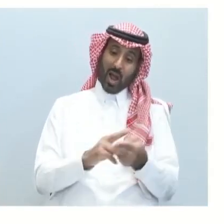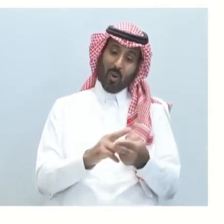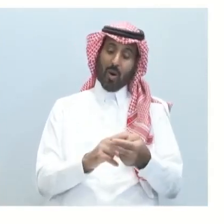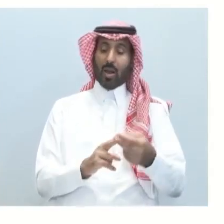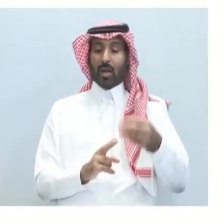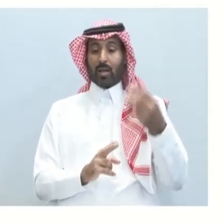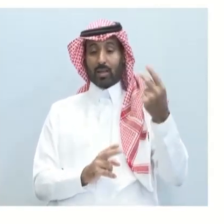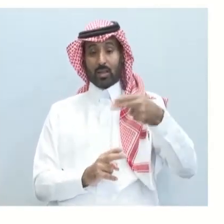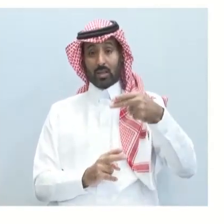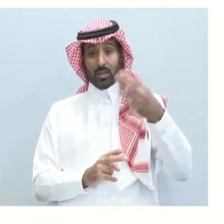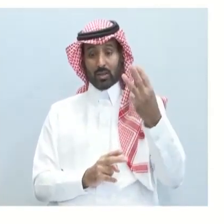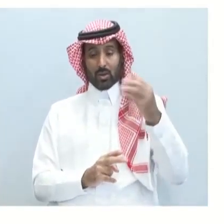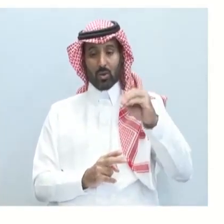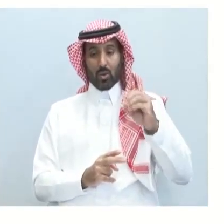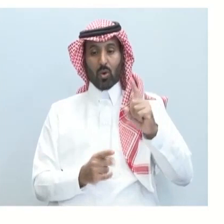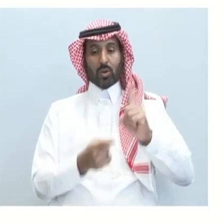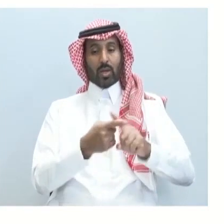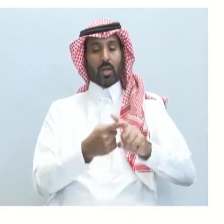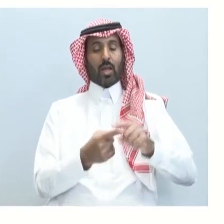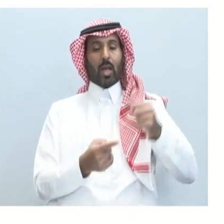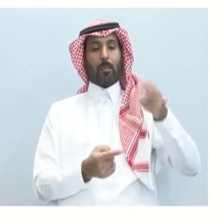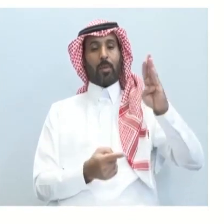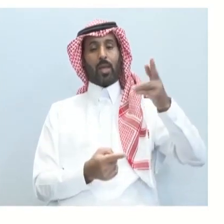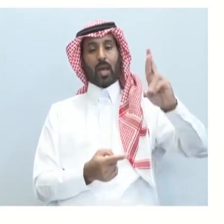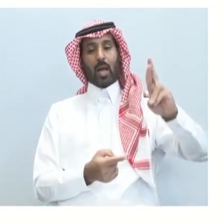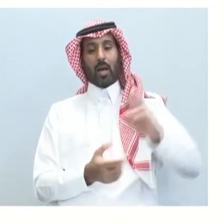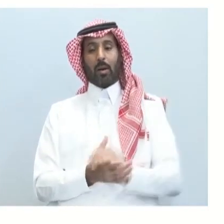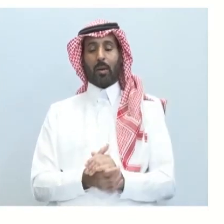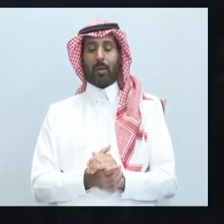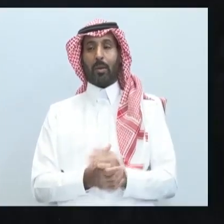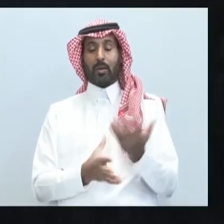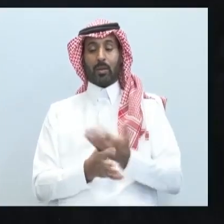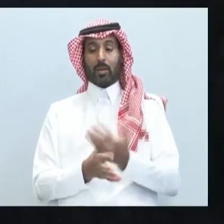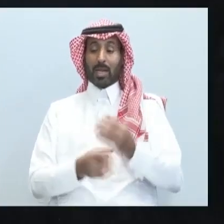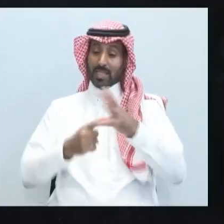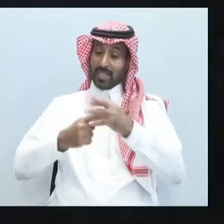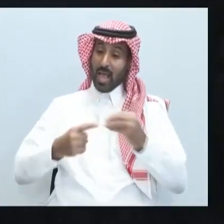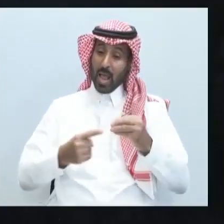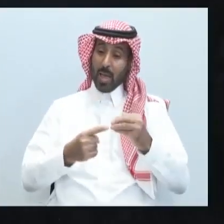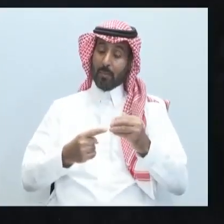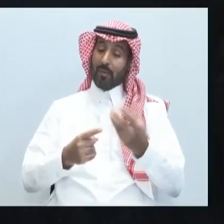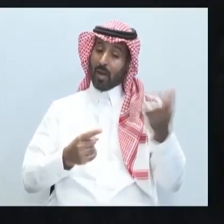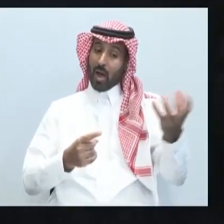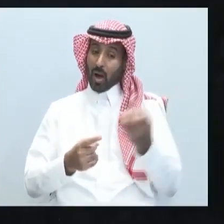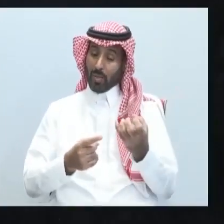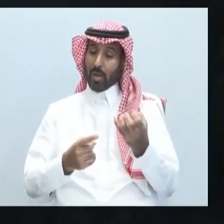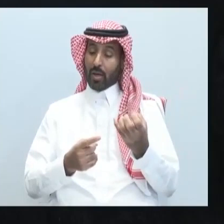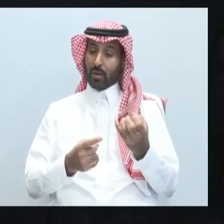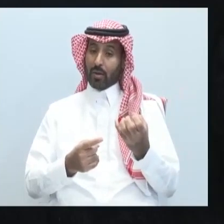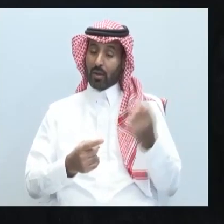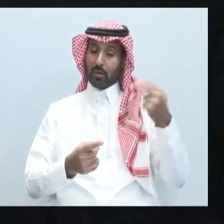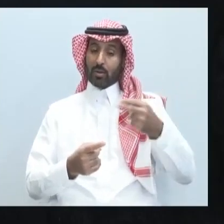هو في الاتش بي ار اذا في هذه الحاله نفس الفكره الحمض اتش بي ار ليش لانه لديه ايون الهيدروجين لديه